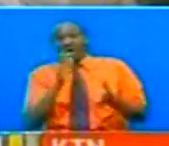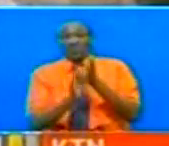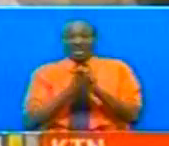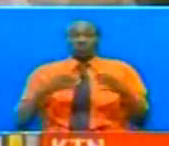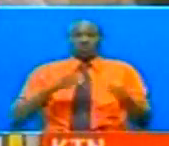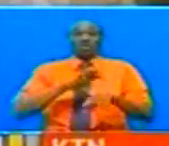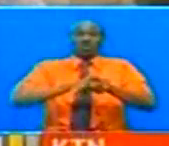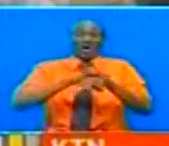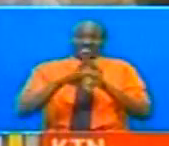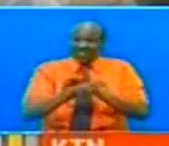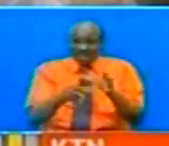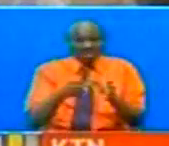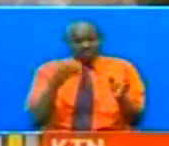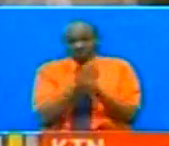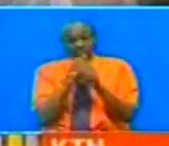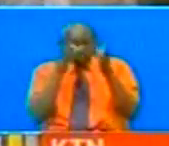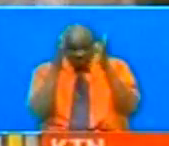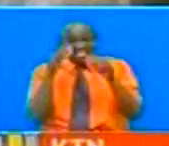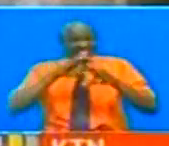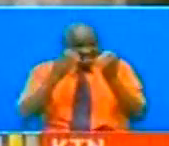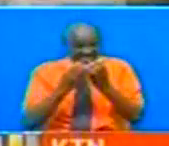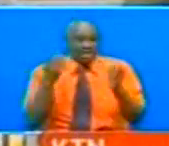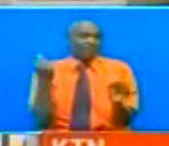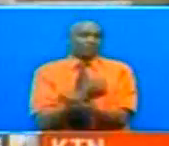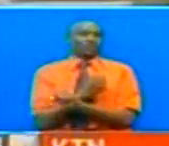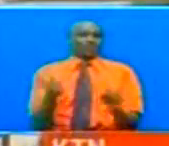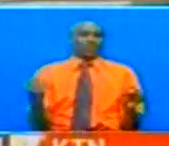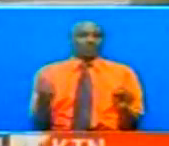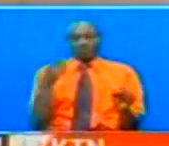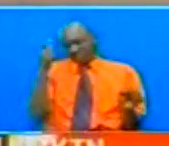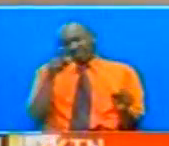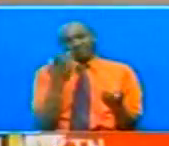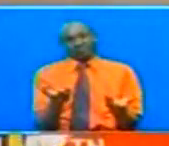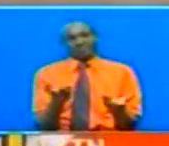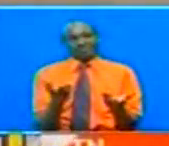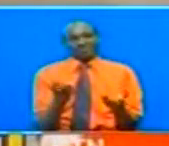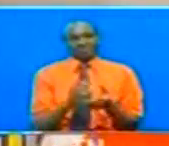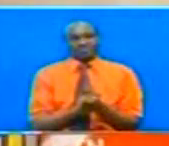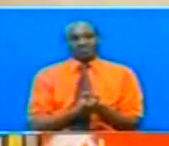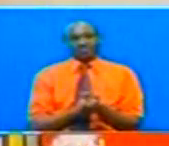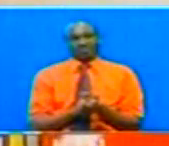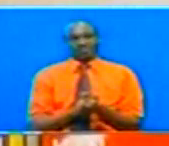leo. You know, you cannot concentrate in class, you know your child is not warm enough.